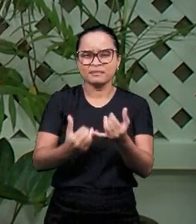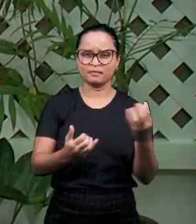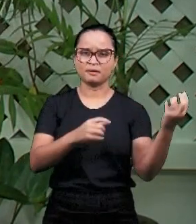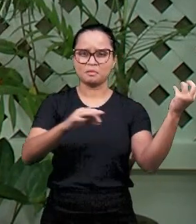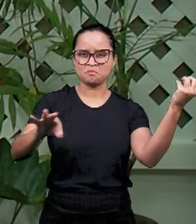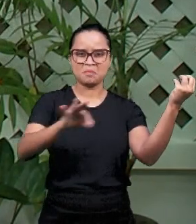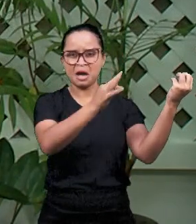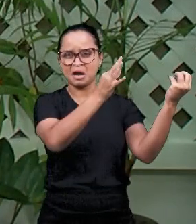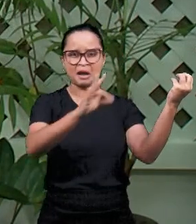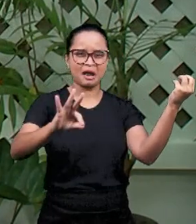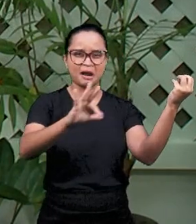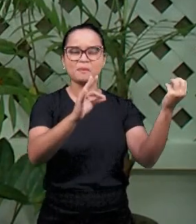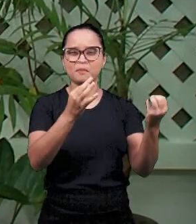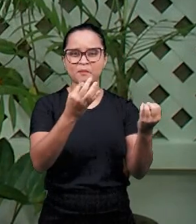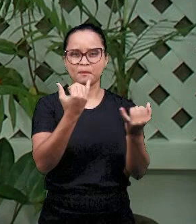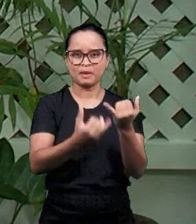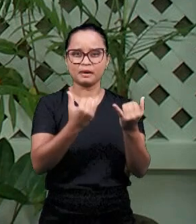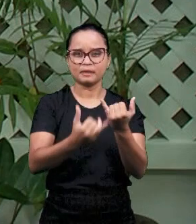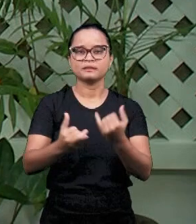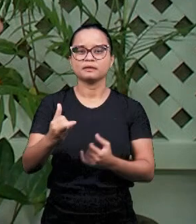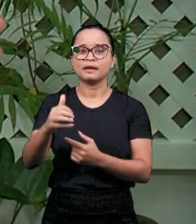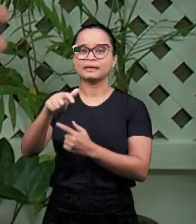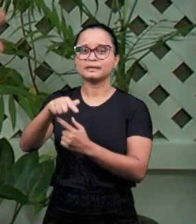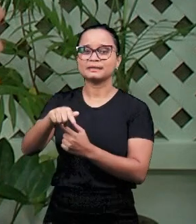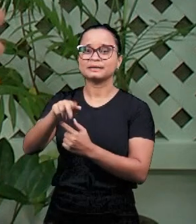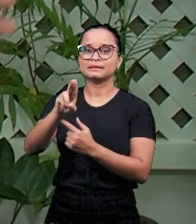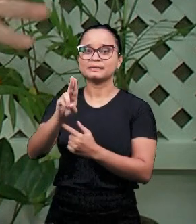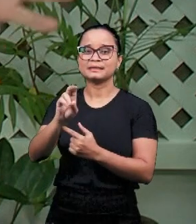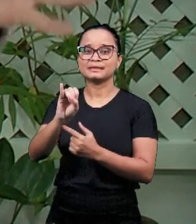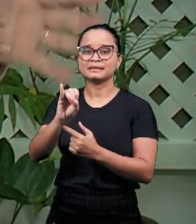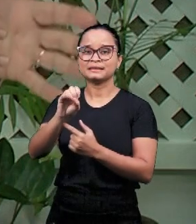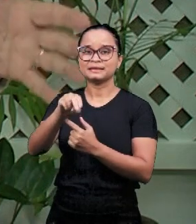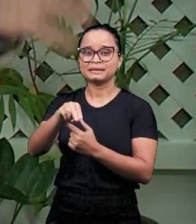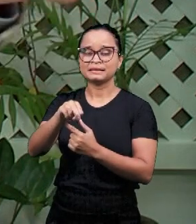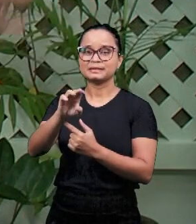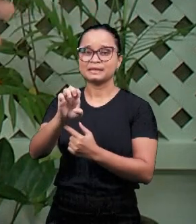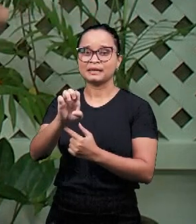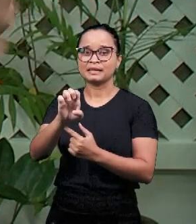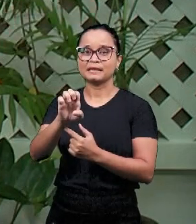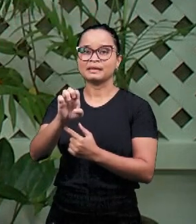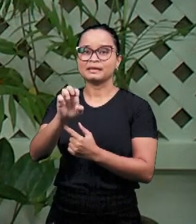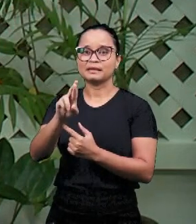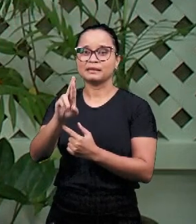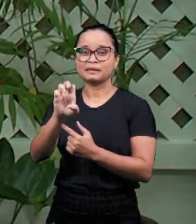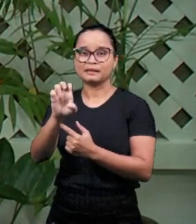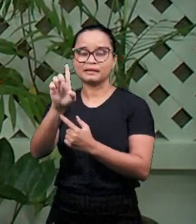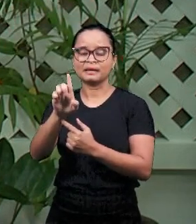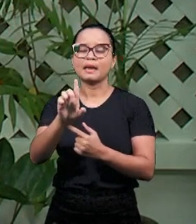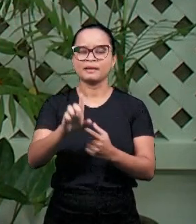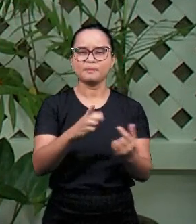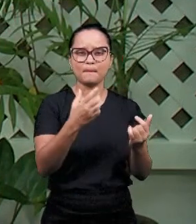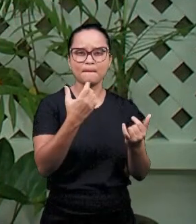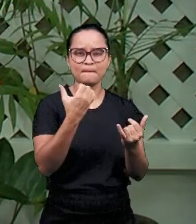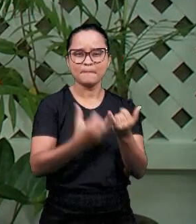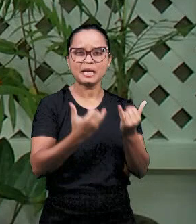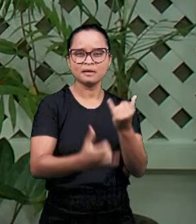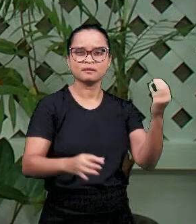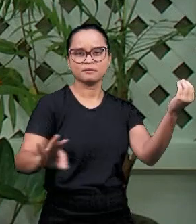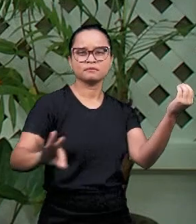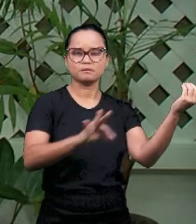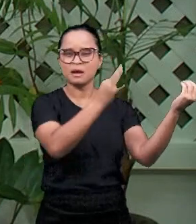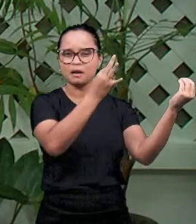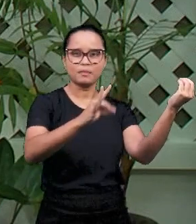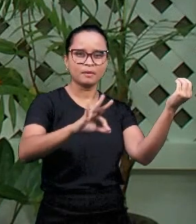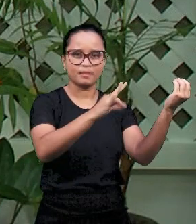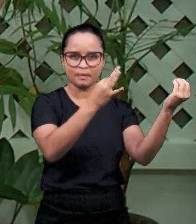violon. Donc c'est pour là le mot Kinneret, le lac a un format d'un violon. C'est pour